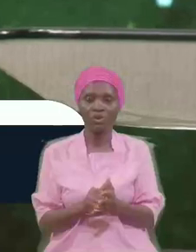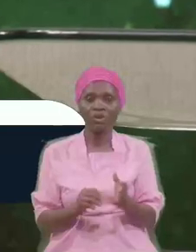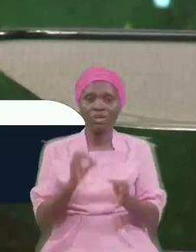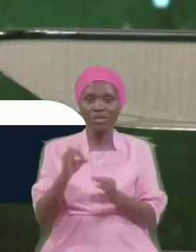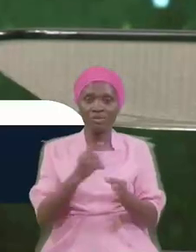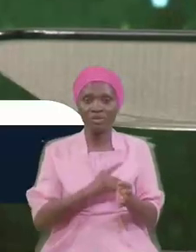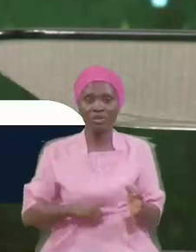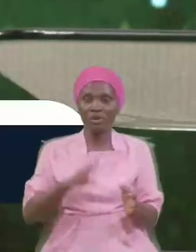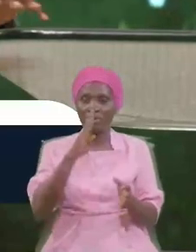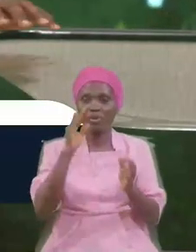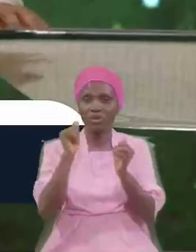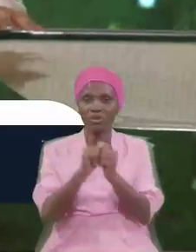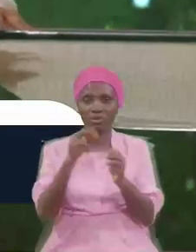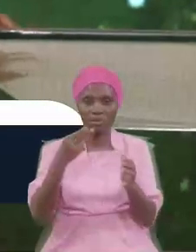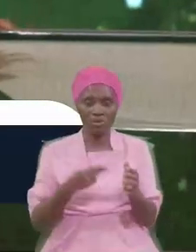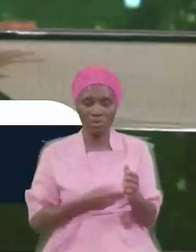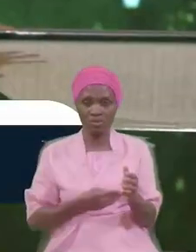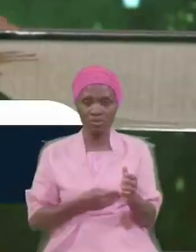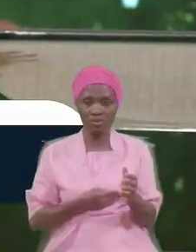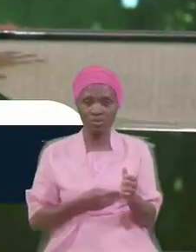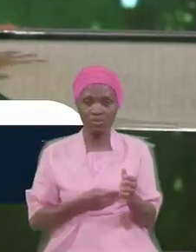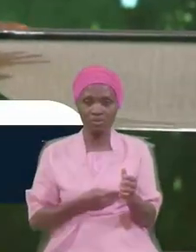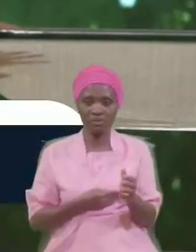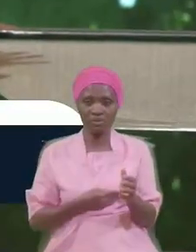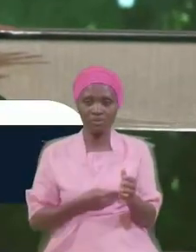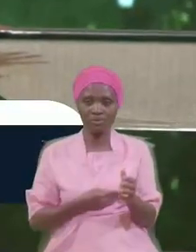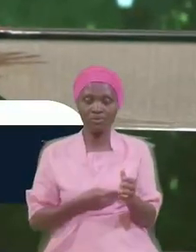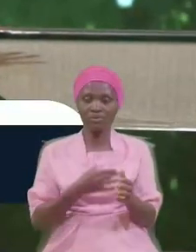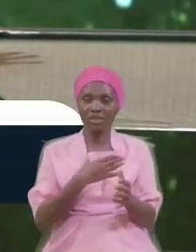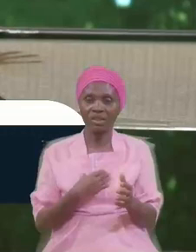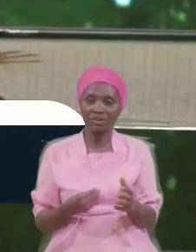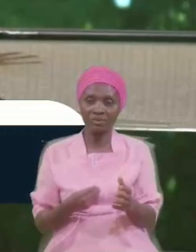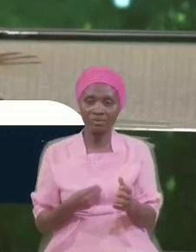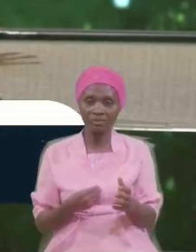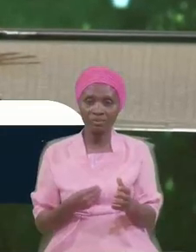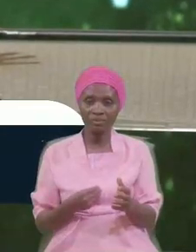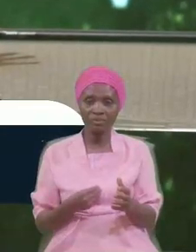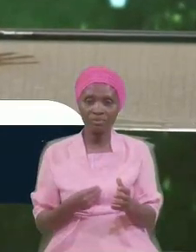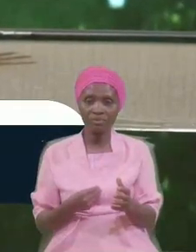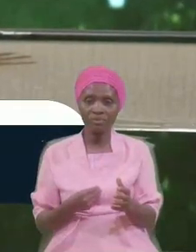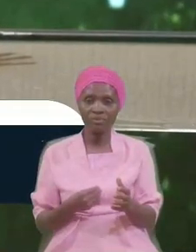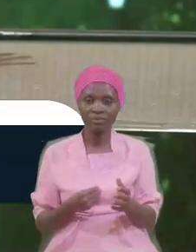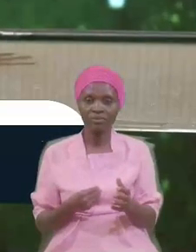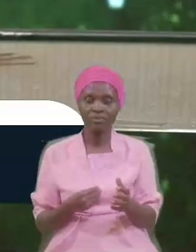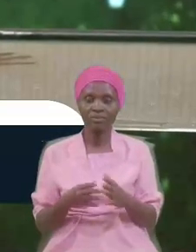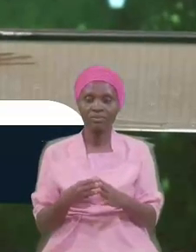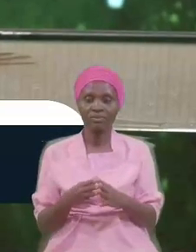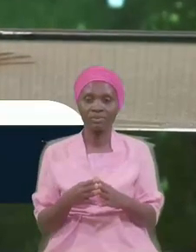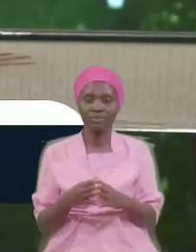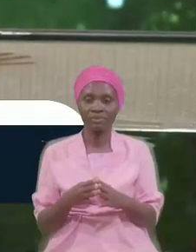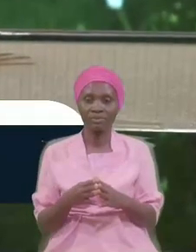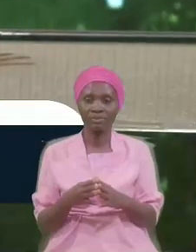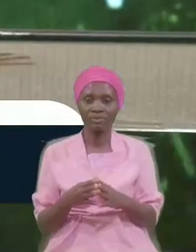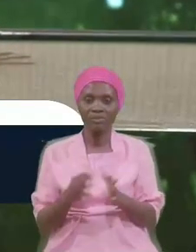Gédéon lui dit à mon Seigneur, si l'Éternel est avec nous, pourquoi toutes ces choses nous sont-elles arrivées? Et